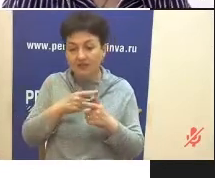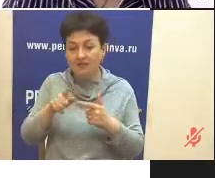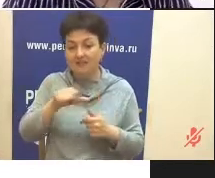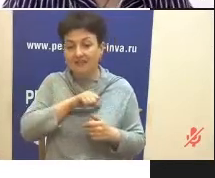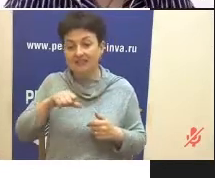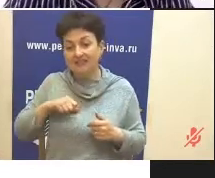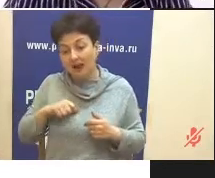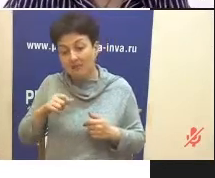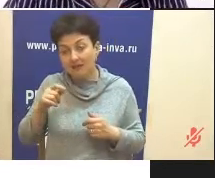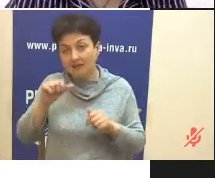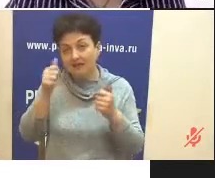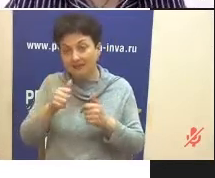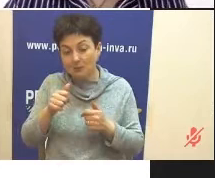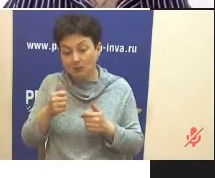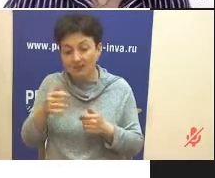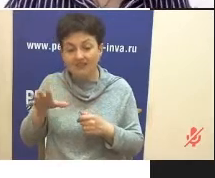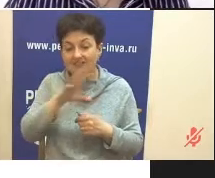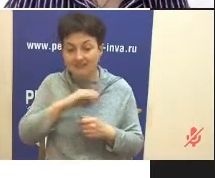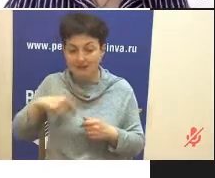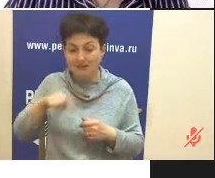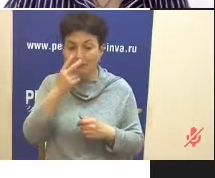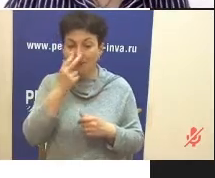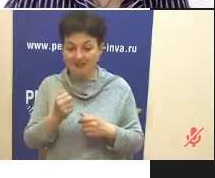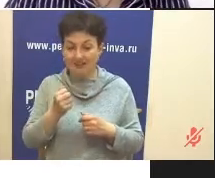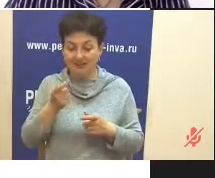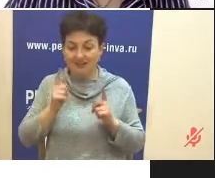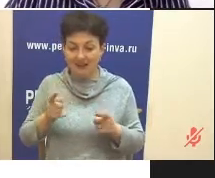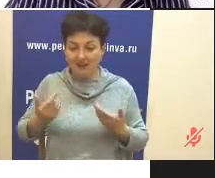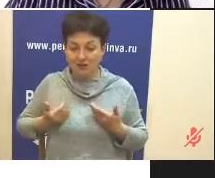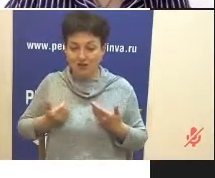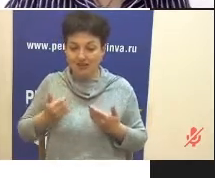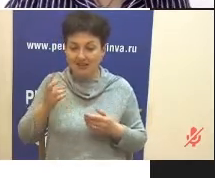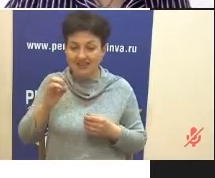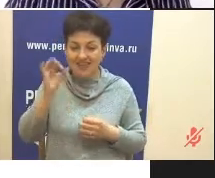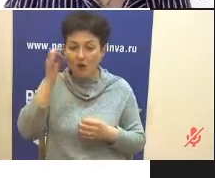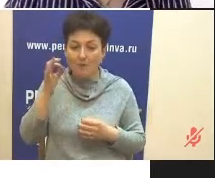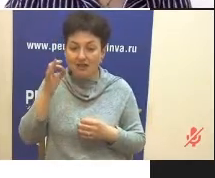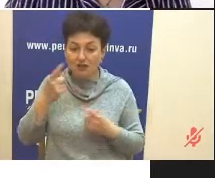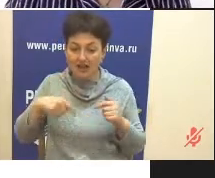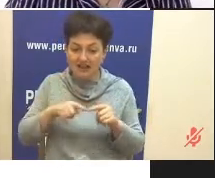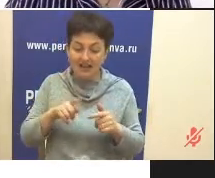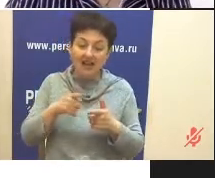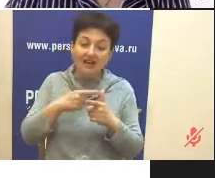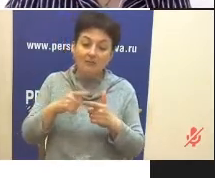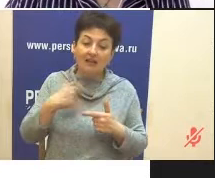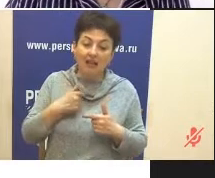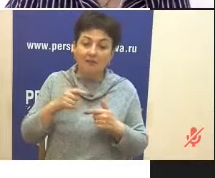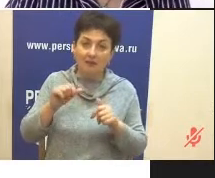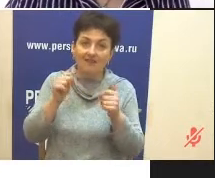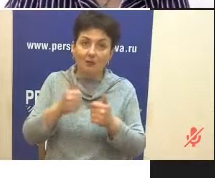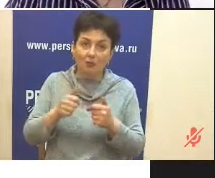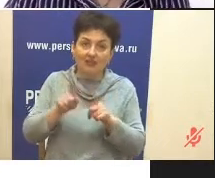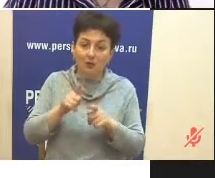его формулируете, потому что все мы привыкли к реалиям жизни в некоммерческой организации, либо нам формулирует